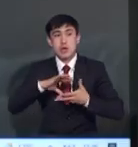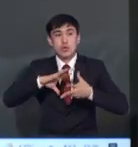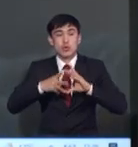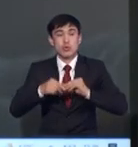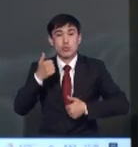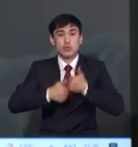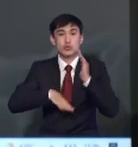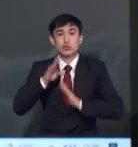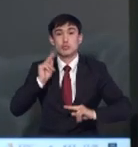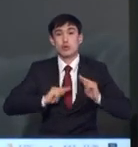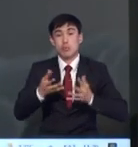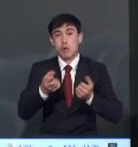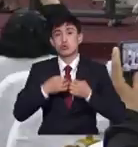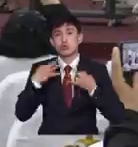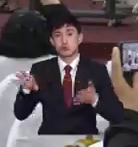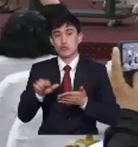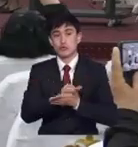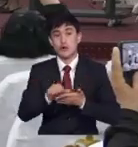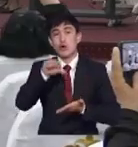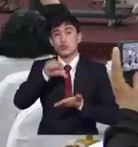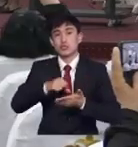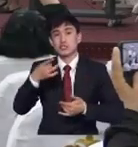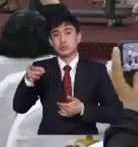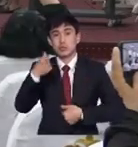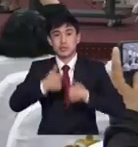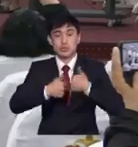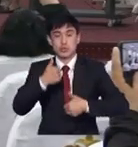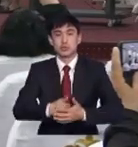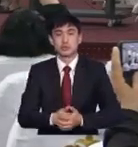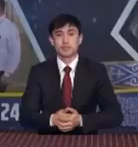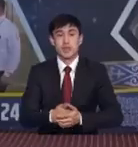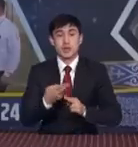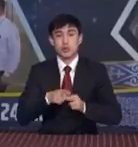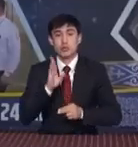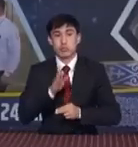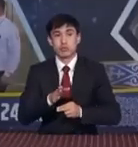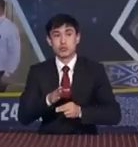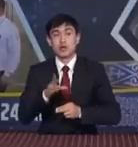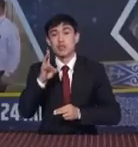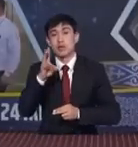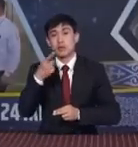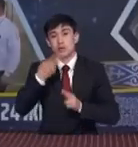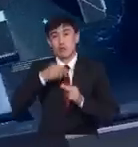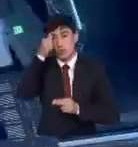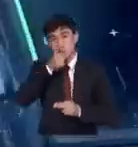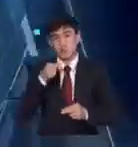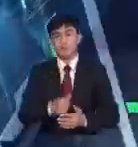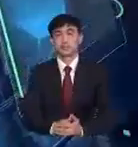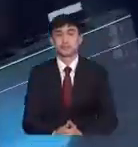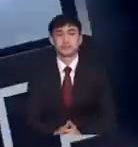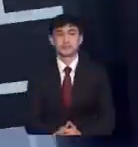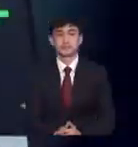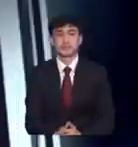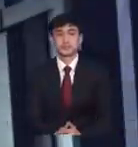конкурса лучший педагог получит путёвку на участие в республиканском конкурсе который состоится в ноябре этого года а